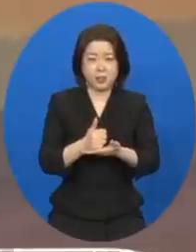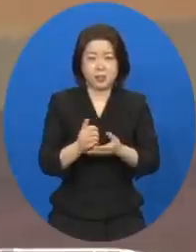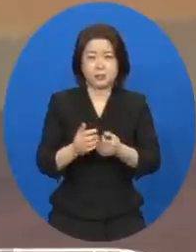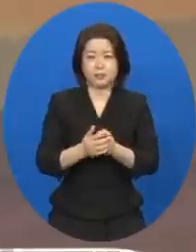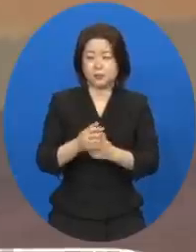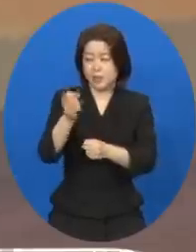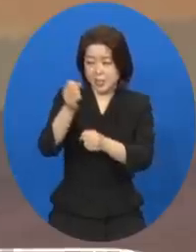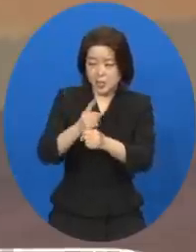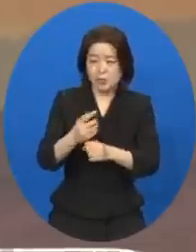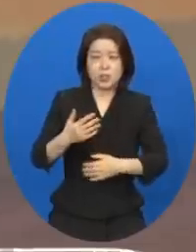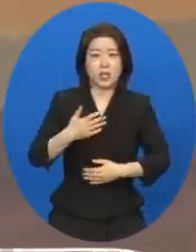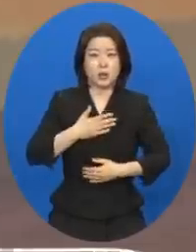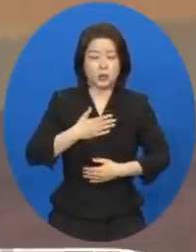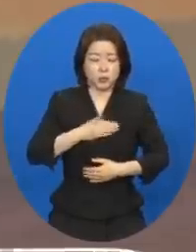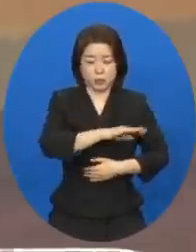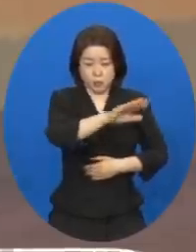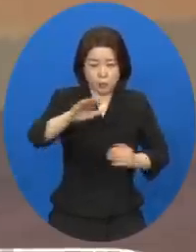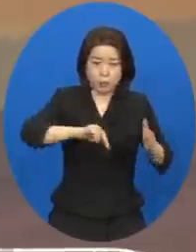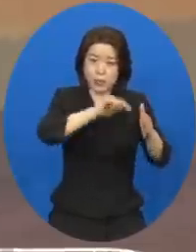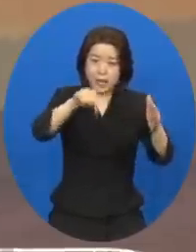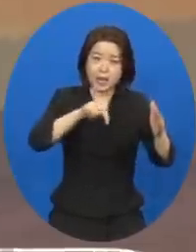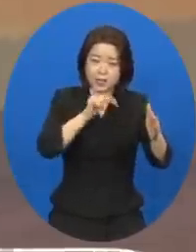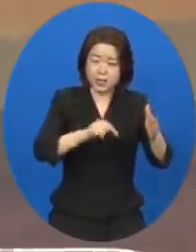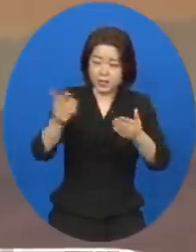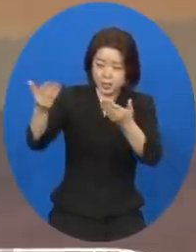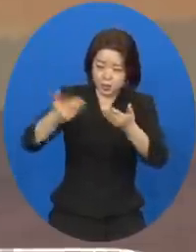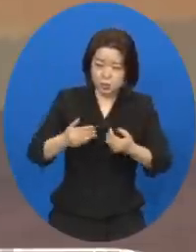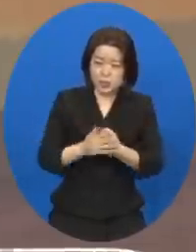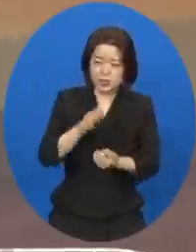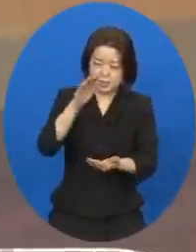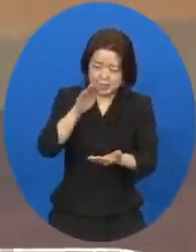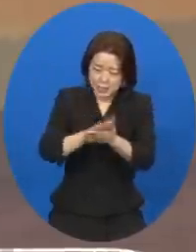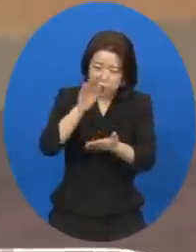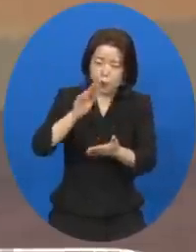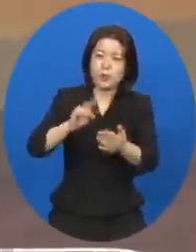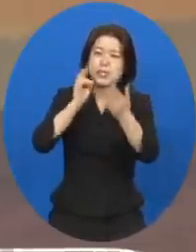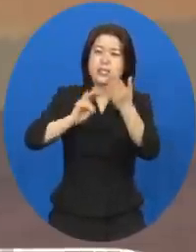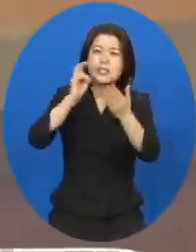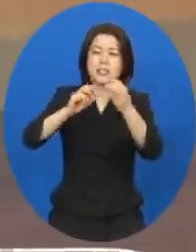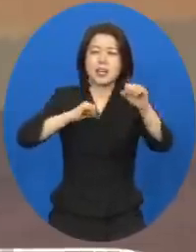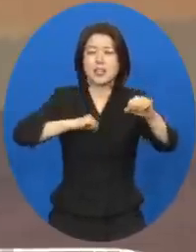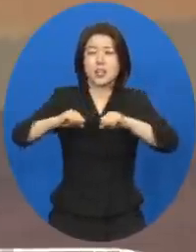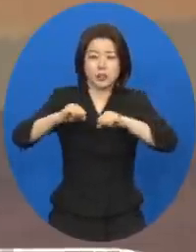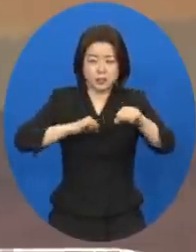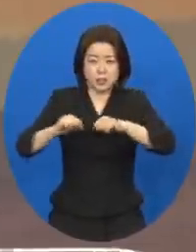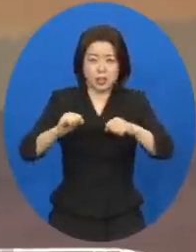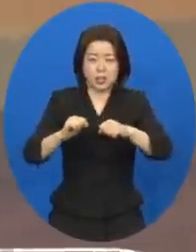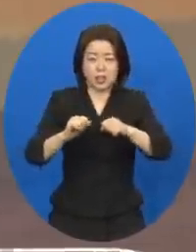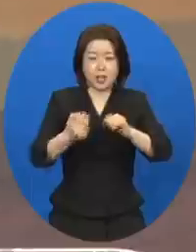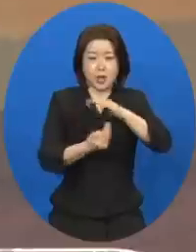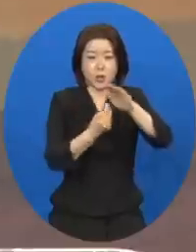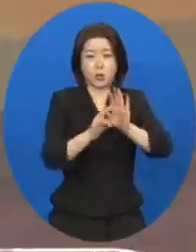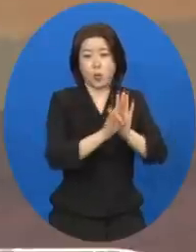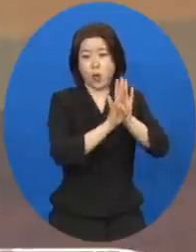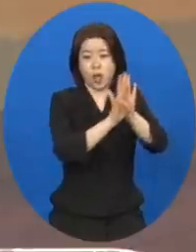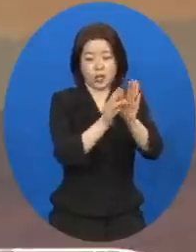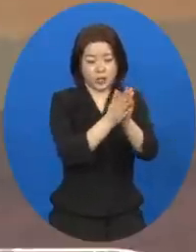이미 여러분 안에 주신 그 이 뜨거운 찬양의 역사가 요한계시록에 기록이 되어